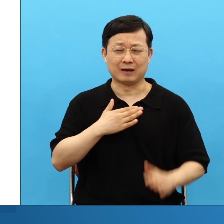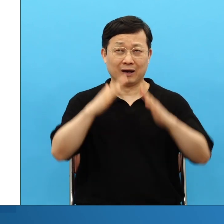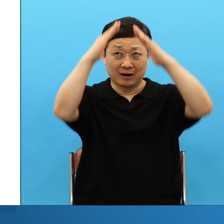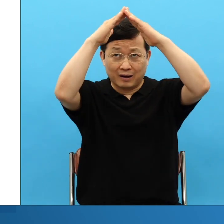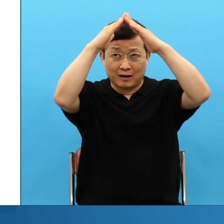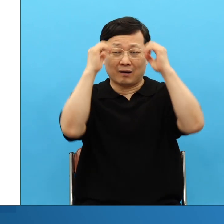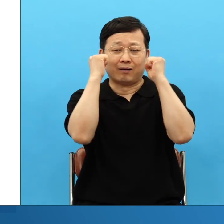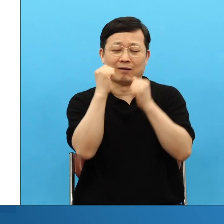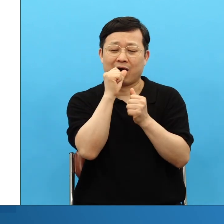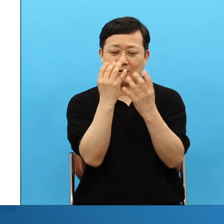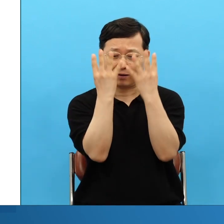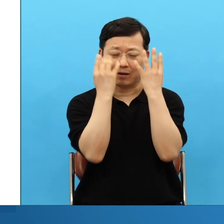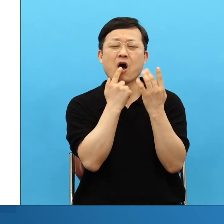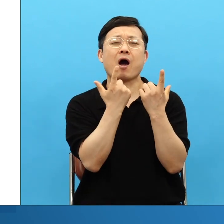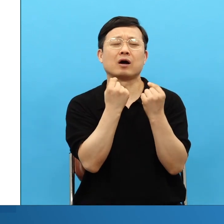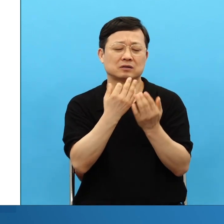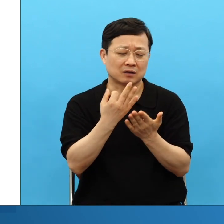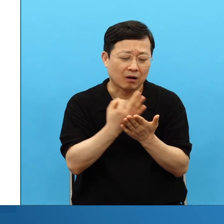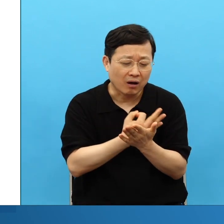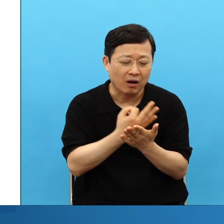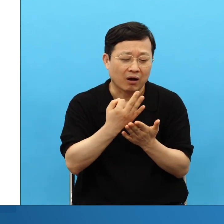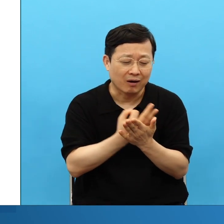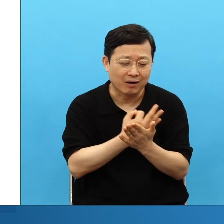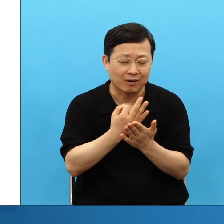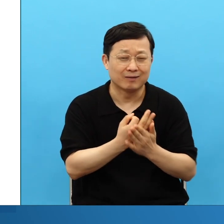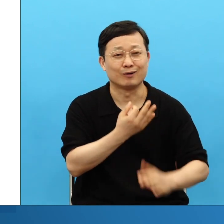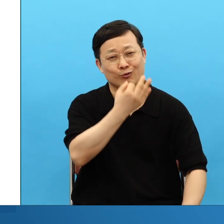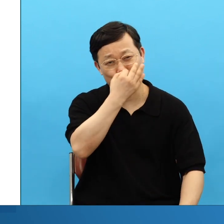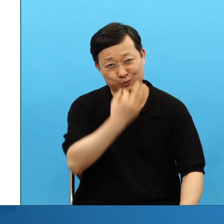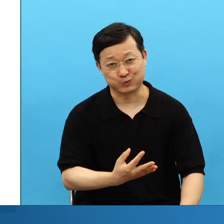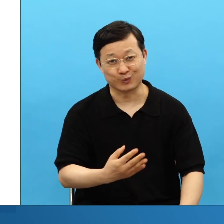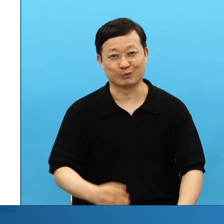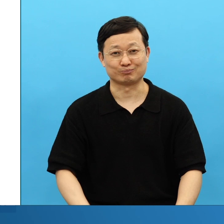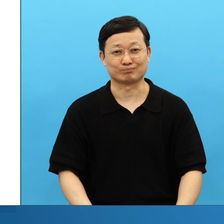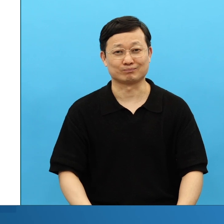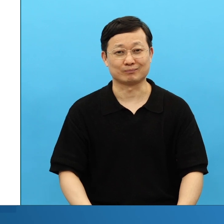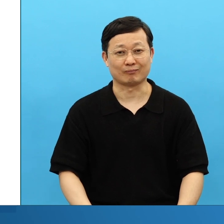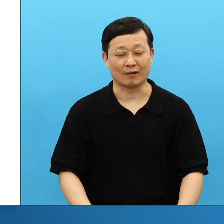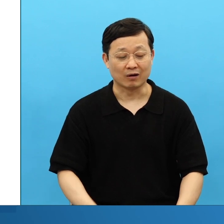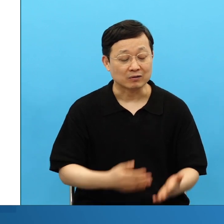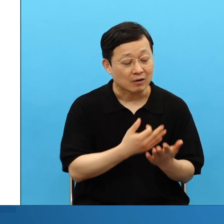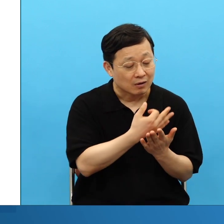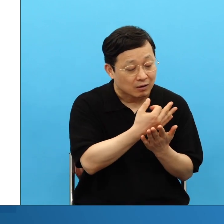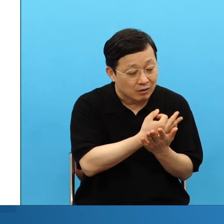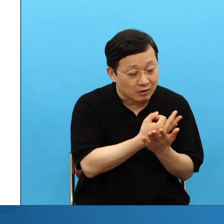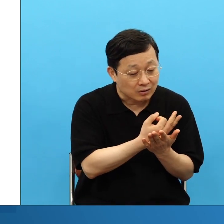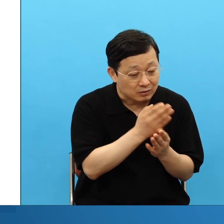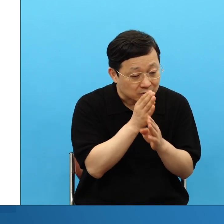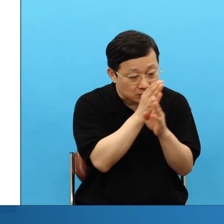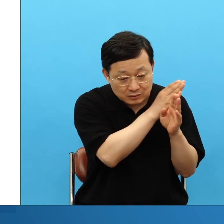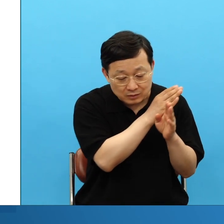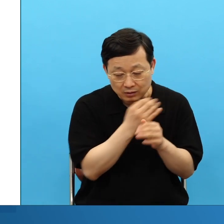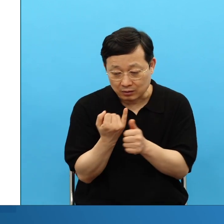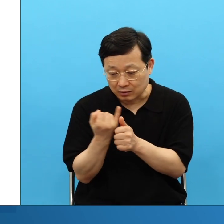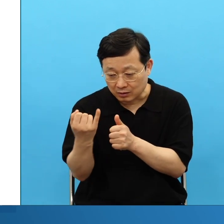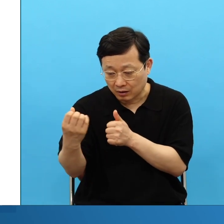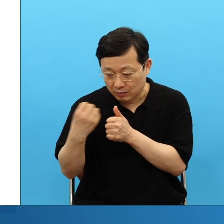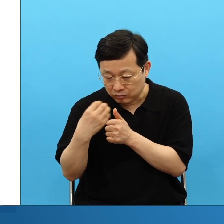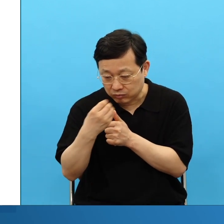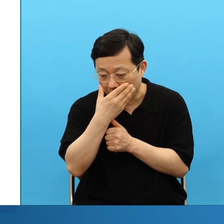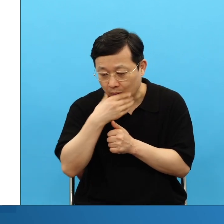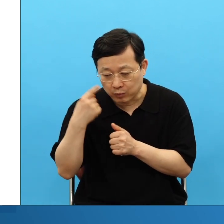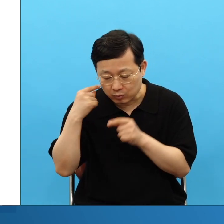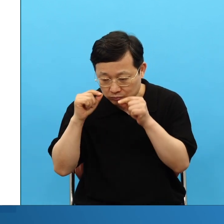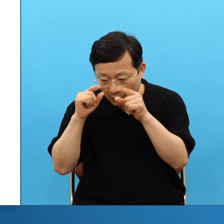이러지만 그 힘든 시간 속에 하나님이 저에게 복음의 이 뿌리를 내리게 하셨습니다.